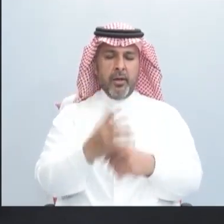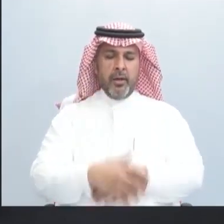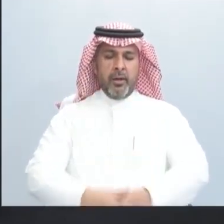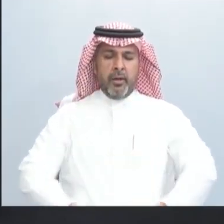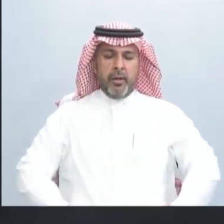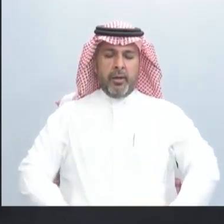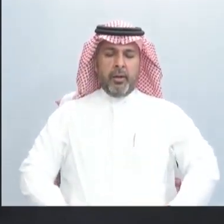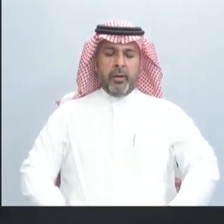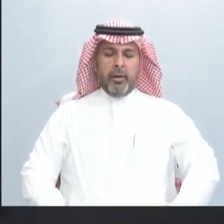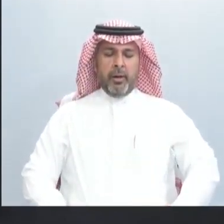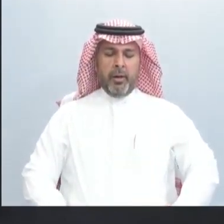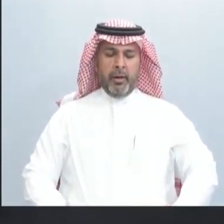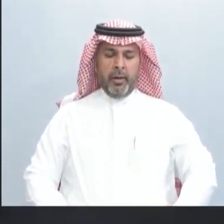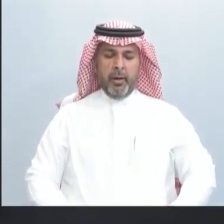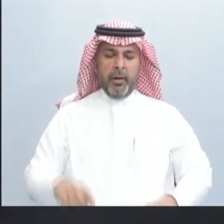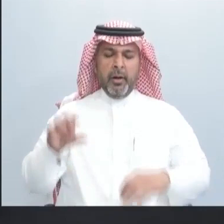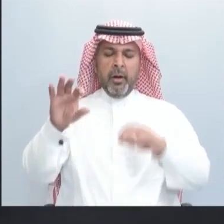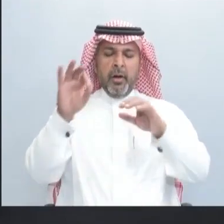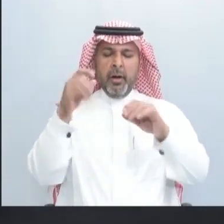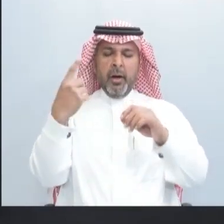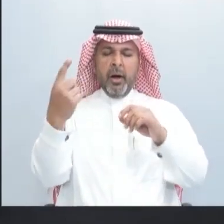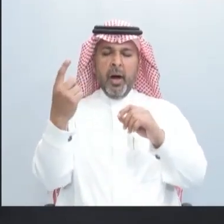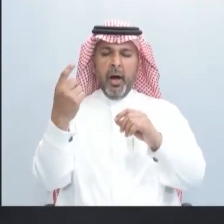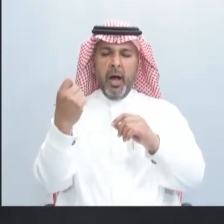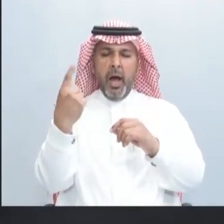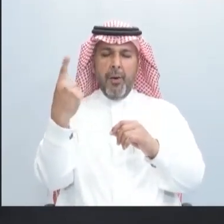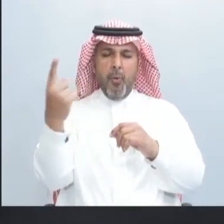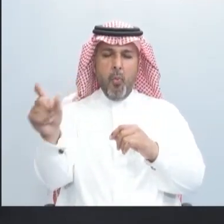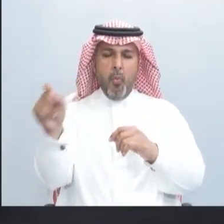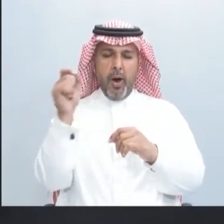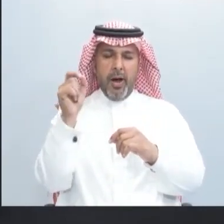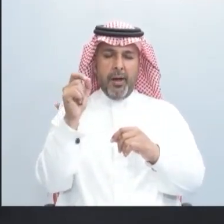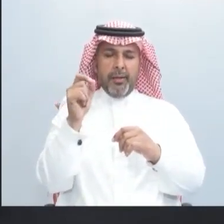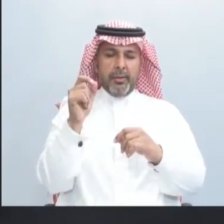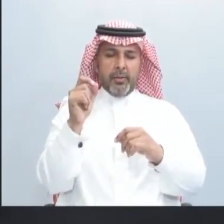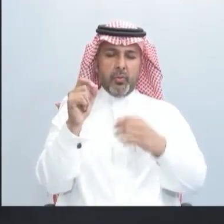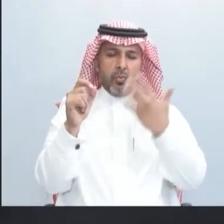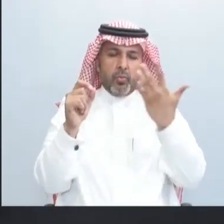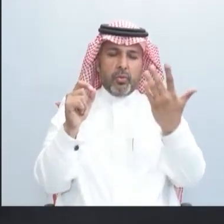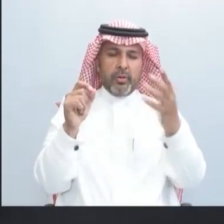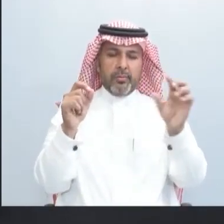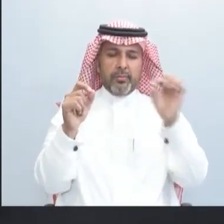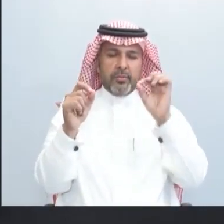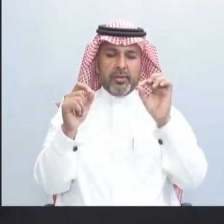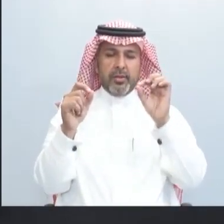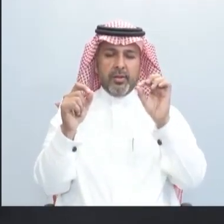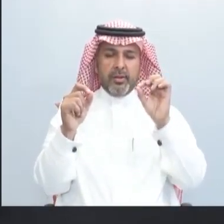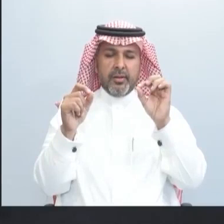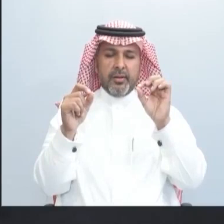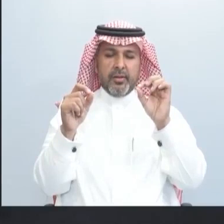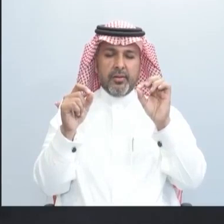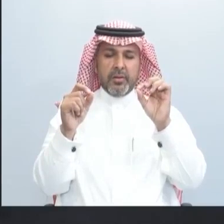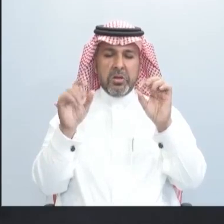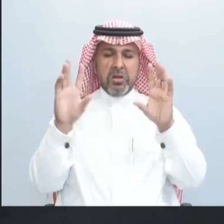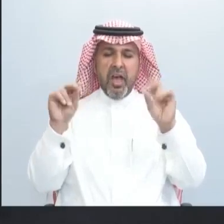يختار الجائزه رقم واحد والجائزه رقم خمسه نفسها اذا اختار خمسه وواحد فهنا الترتيب غير مهم